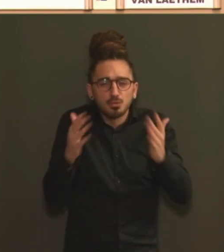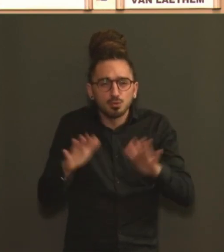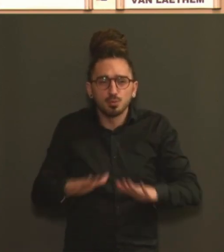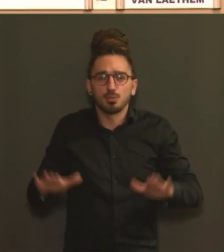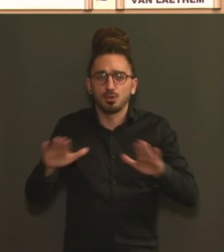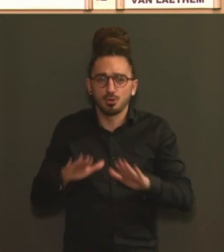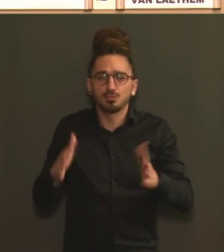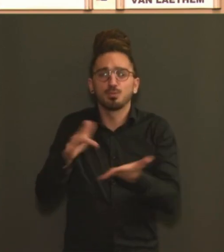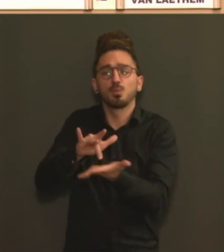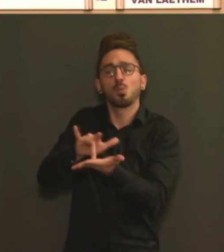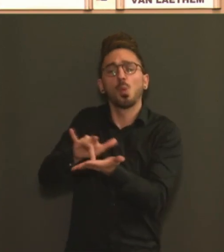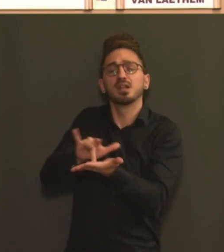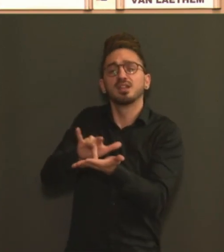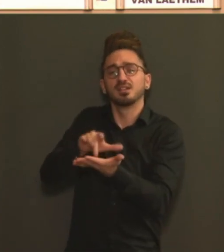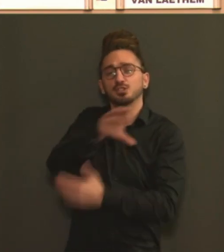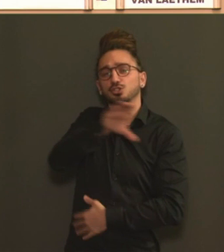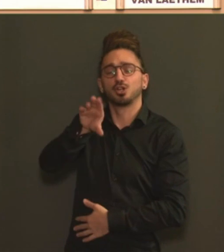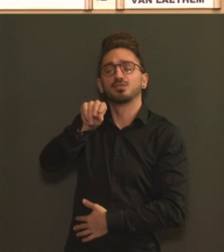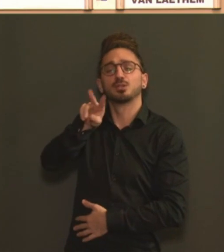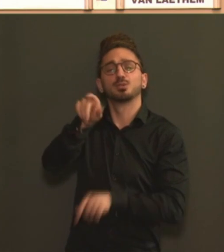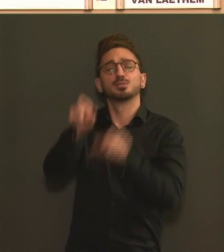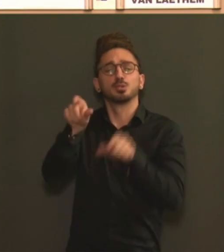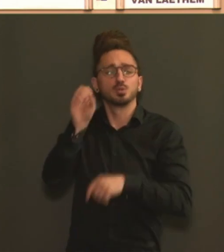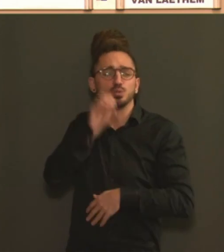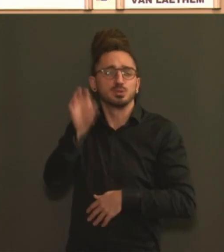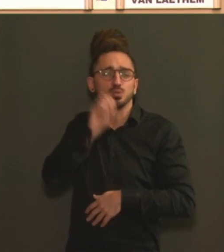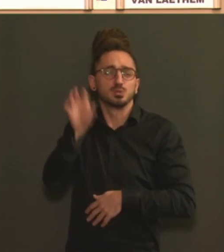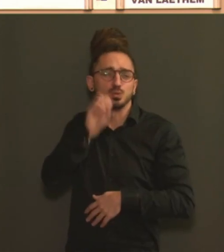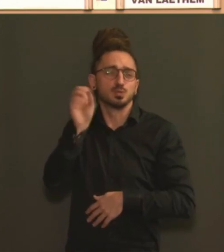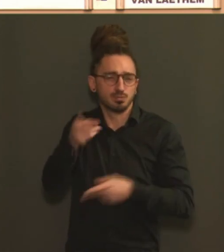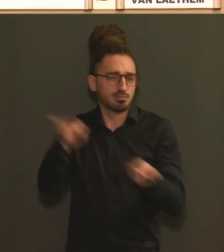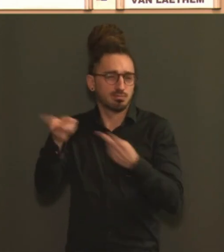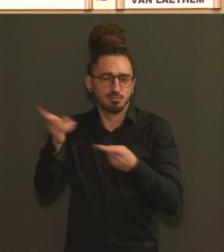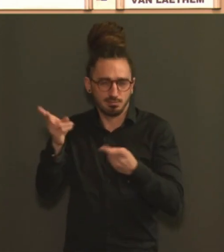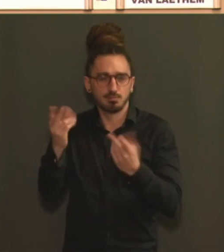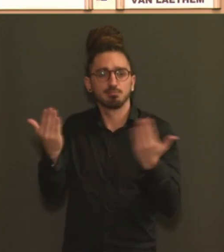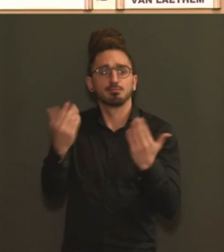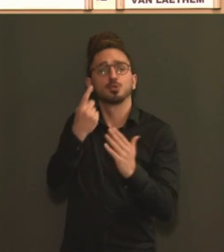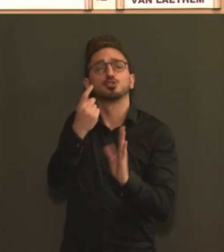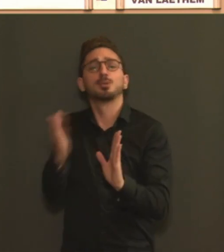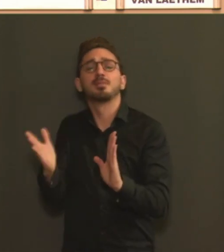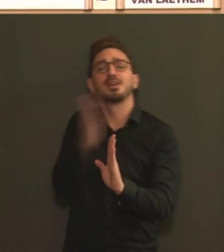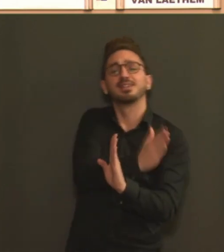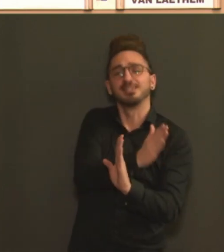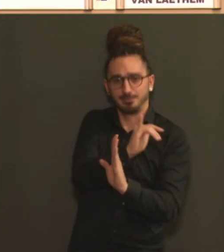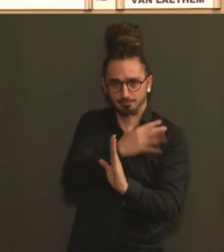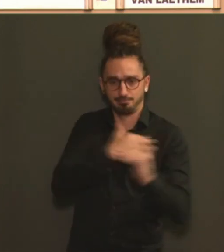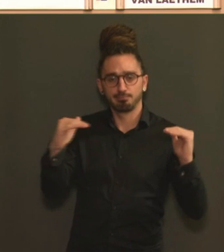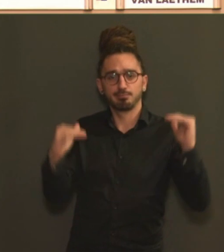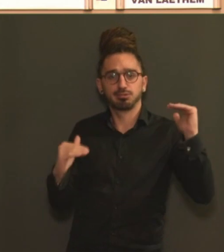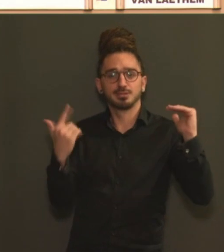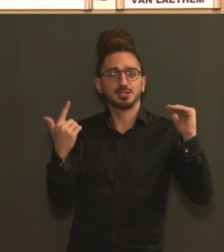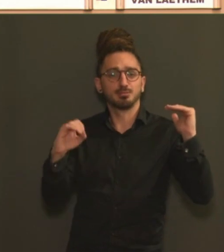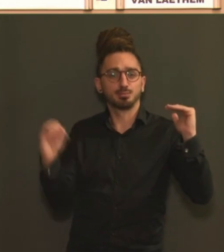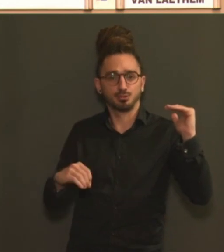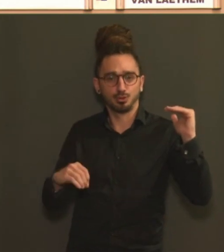admissions, ce qui représente une baisse de 7% par rapport à la semaine précédente. Ce